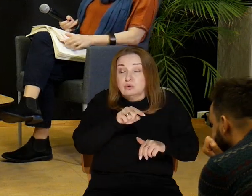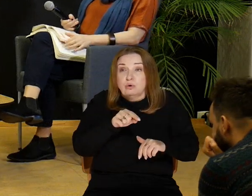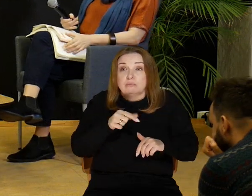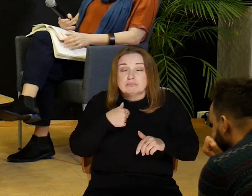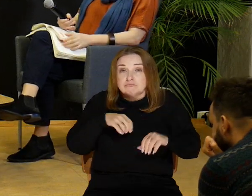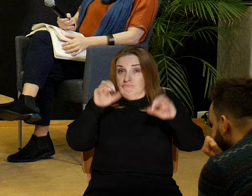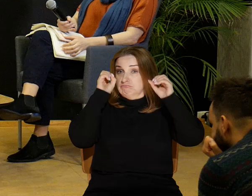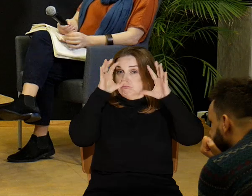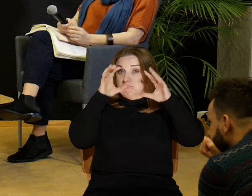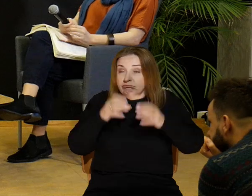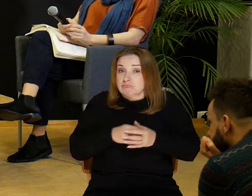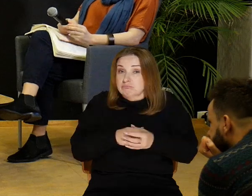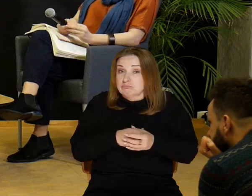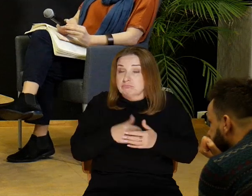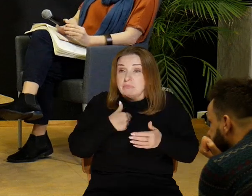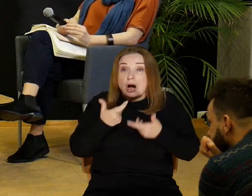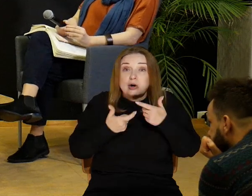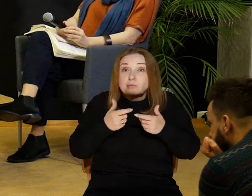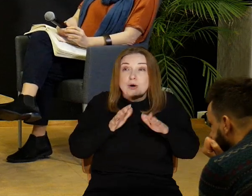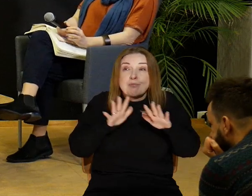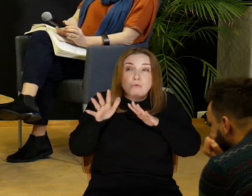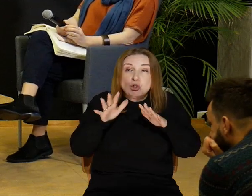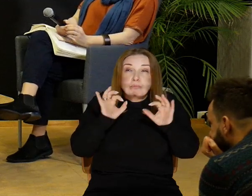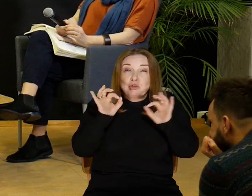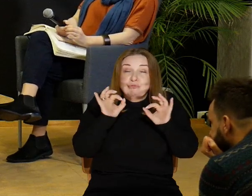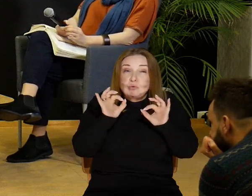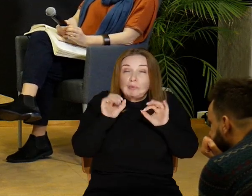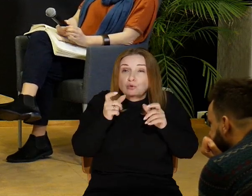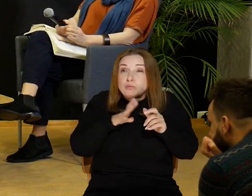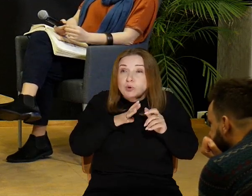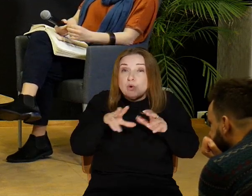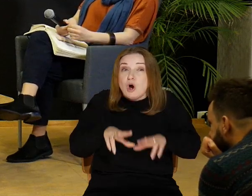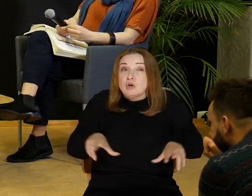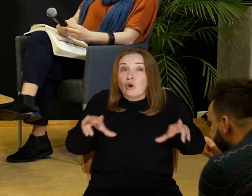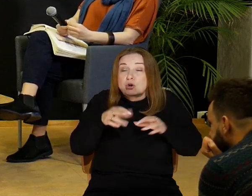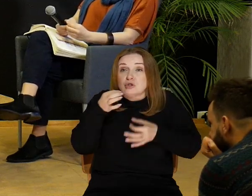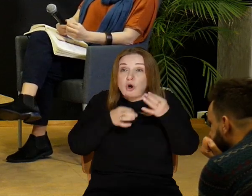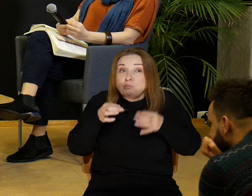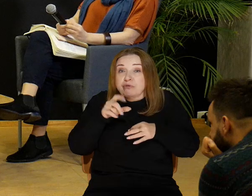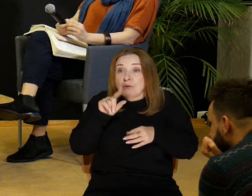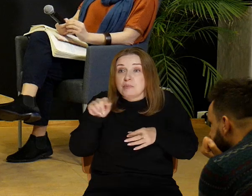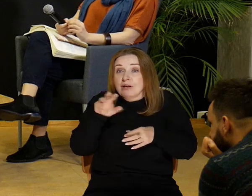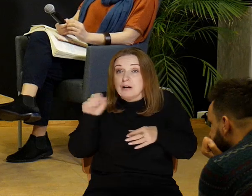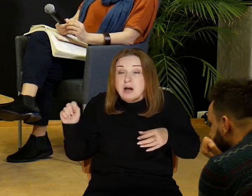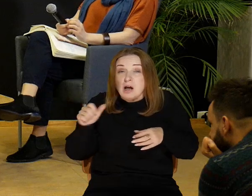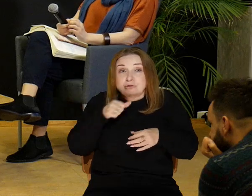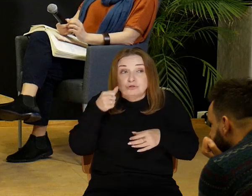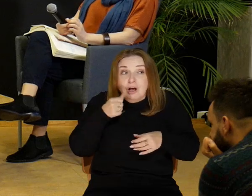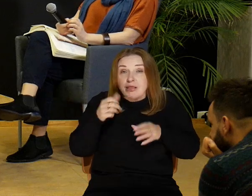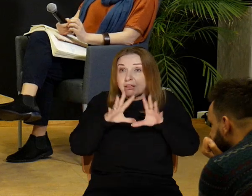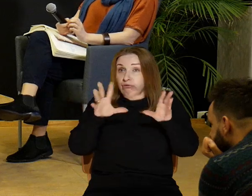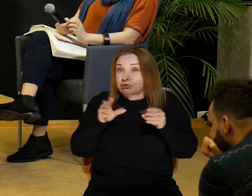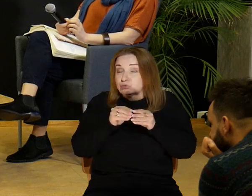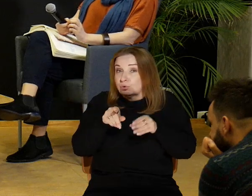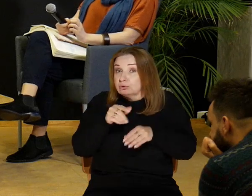właściwie zaczęłam to jakoś porównywać no, z tymi strzępkami informacji, jakie mam na temat moich pradziadków. No i to się wszystko